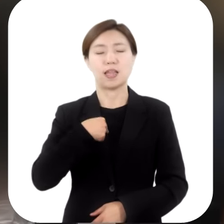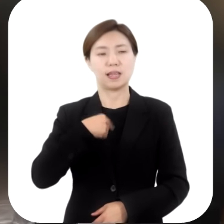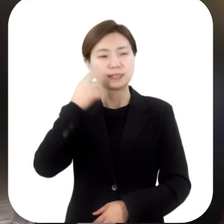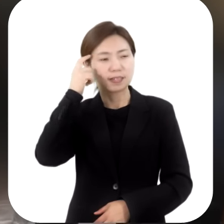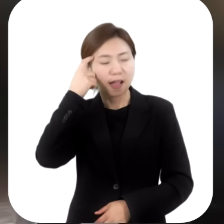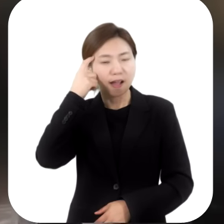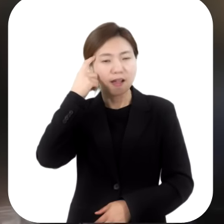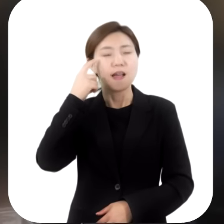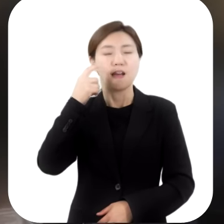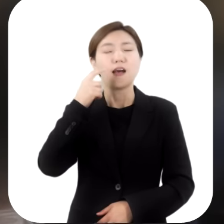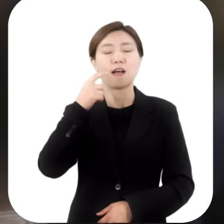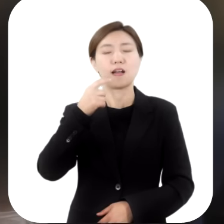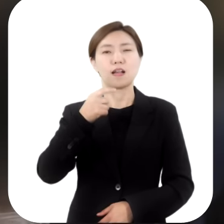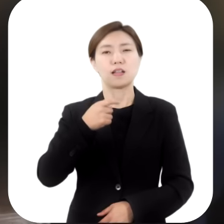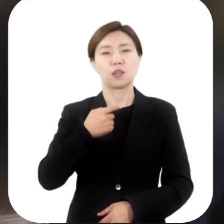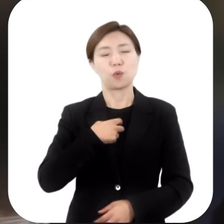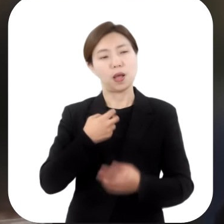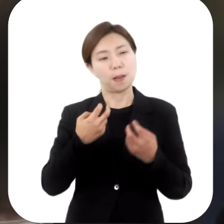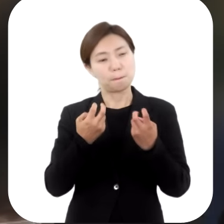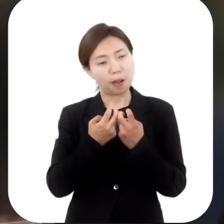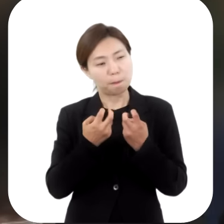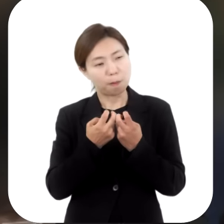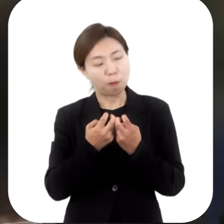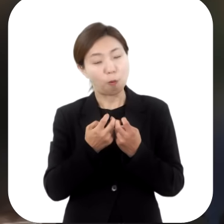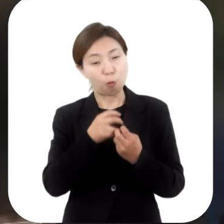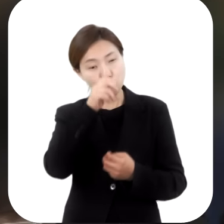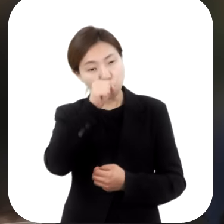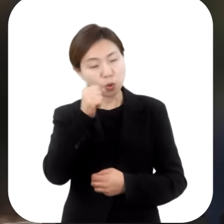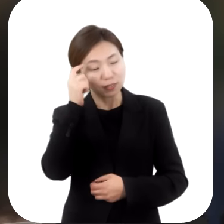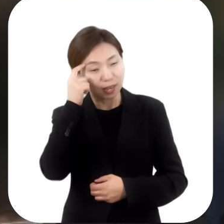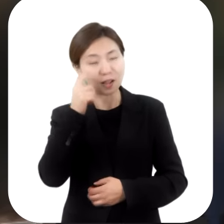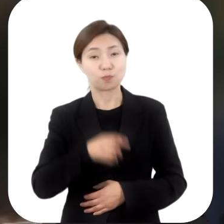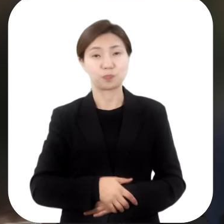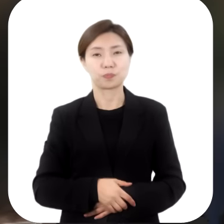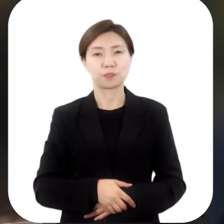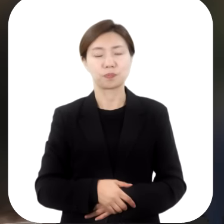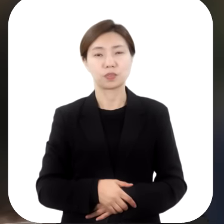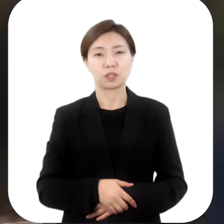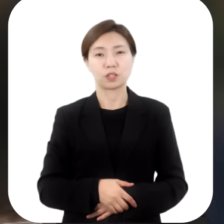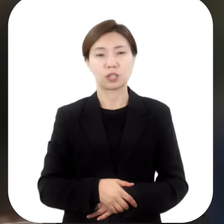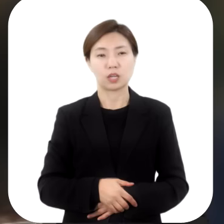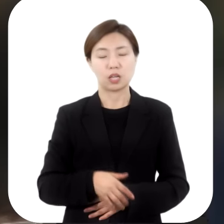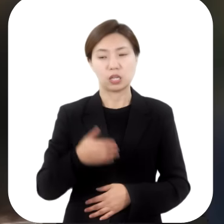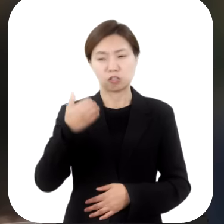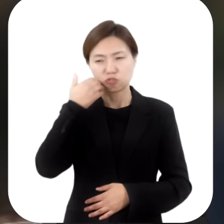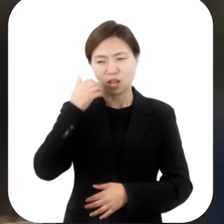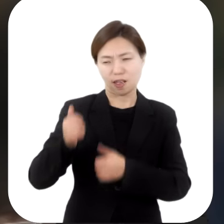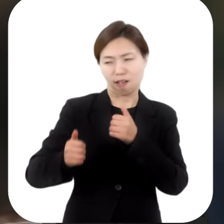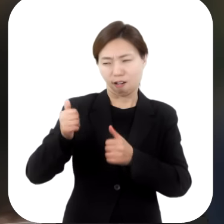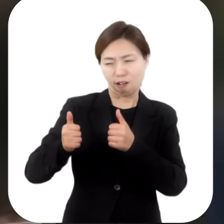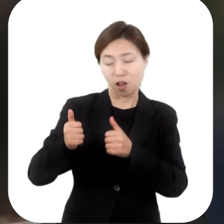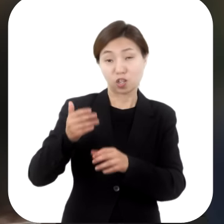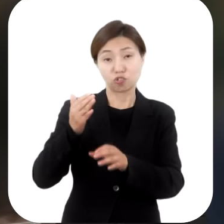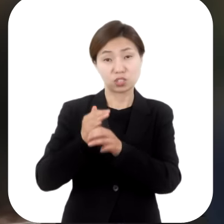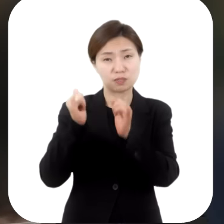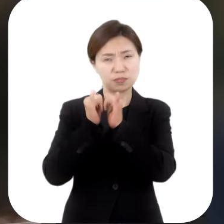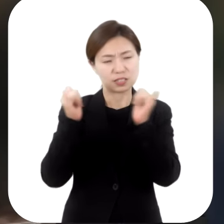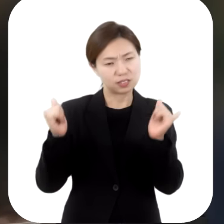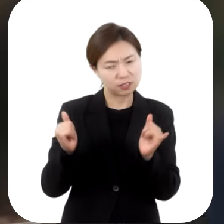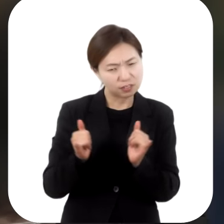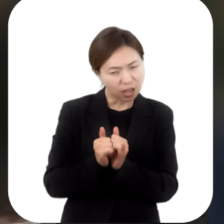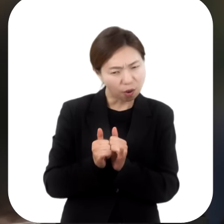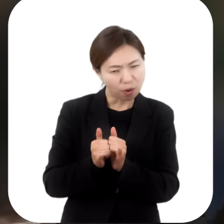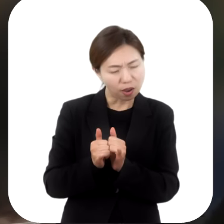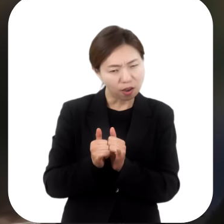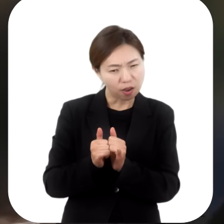갖고 있는 업식에 대해서도 방법이 될 수 있겠다는 생각이 들어서 어려운 부분들 막 몸이 다칠까 봐 무서워하거나 약간 병든 거나 무서워하는 거